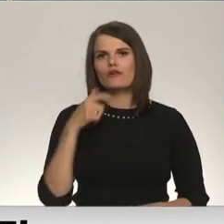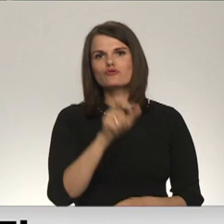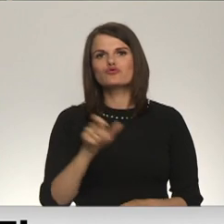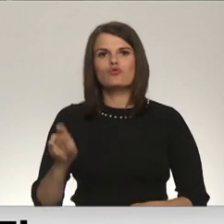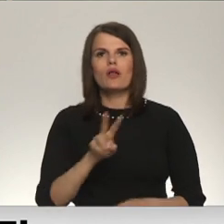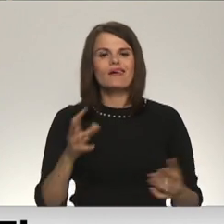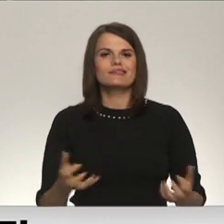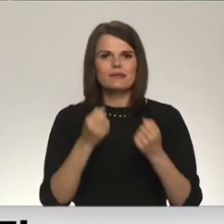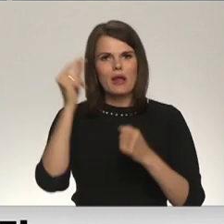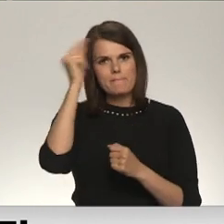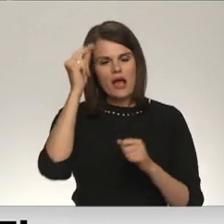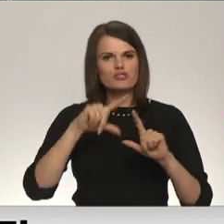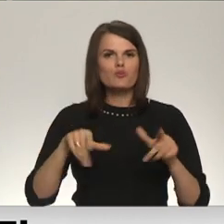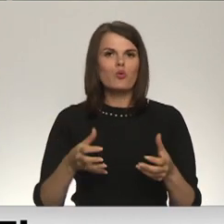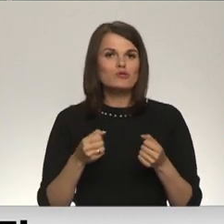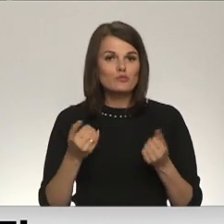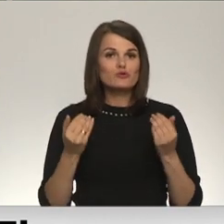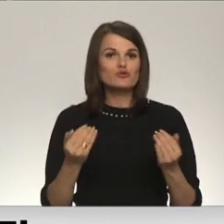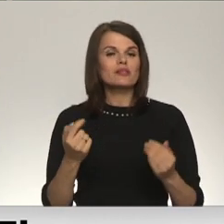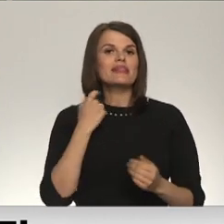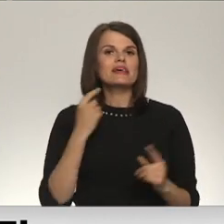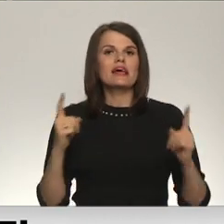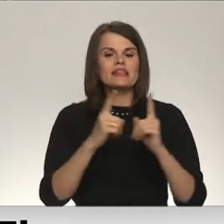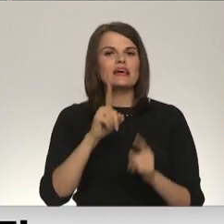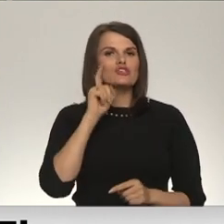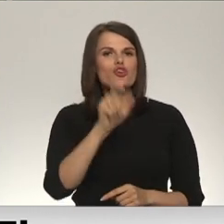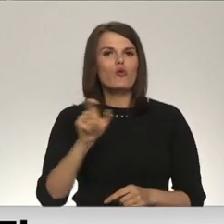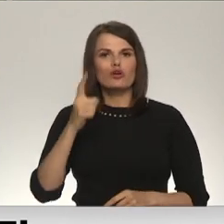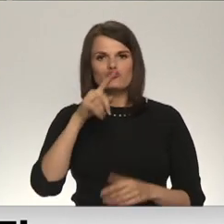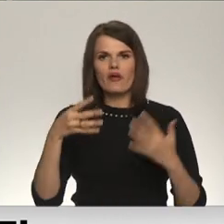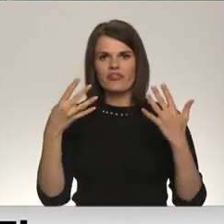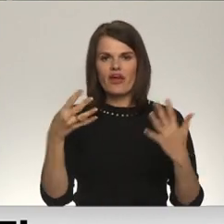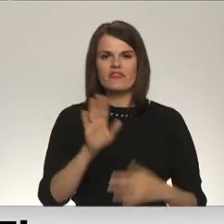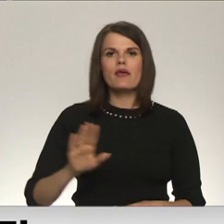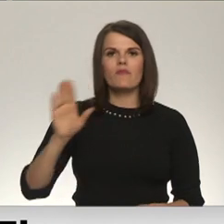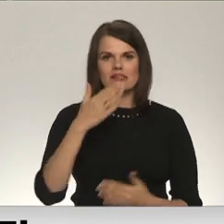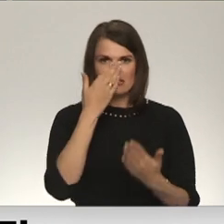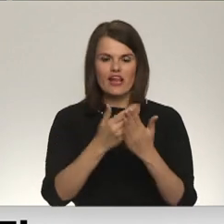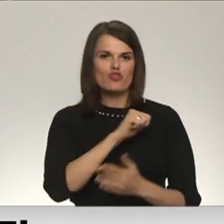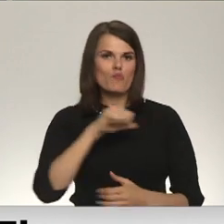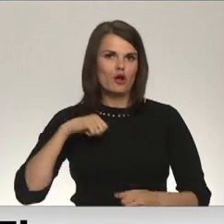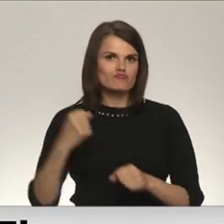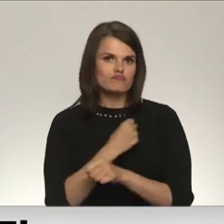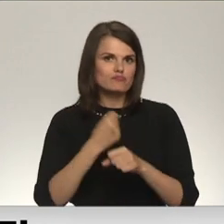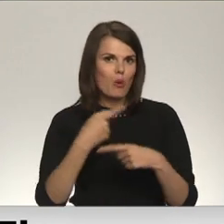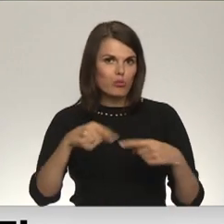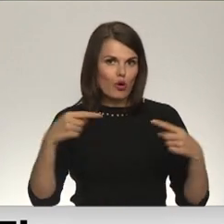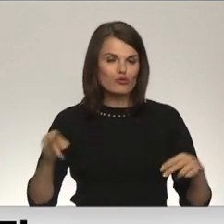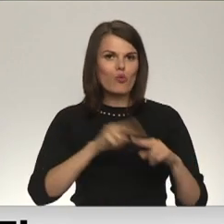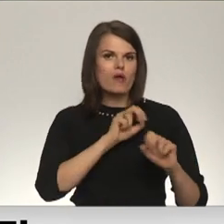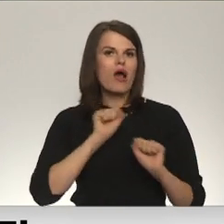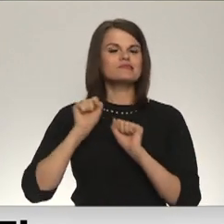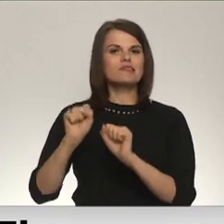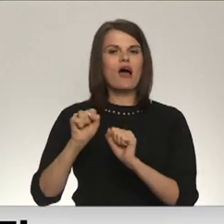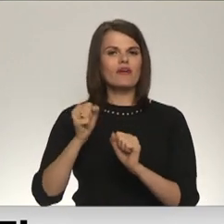dibinājuši mācību uzņēmumus. Šodien Rīgā pulcējās jaunieši no 9 valstīm, rādīja pašu izgatavotos produktus un aizstāvēja savus biznesa